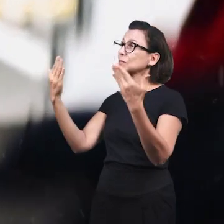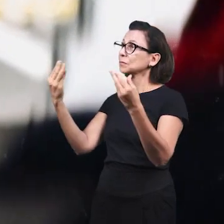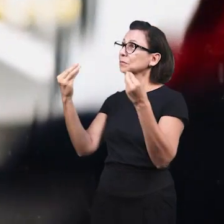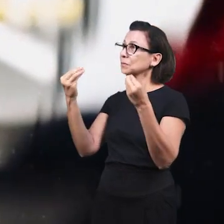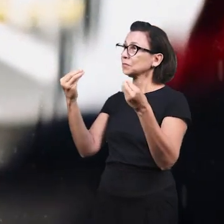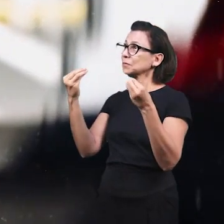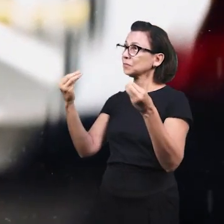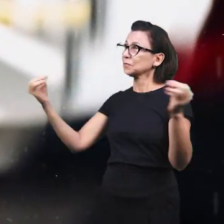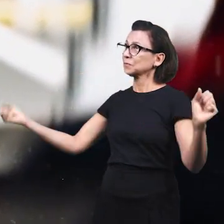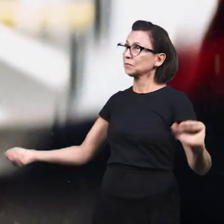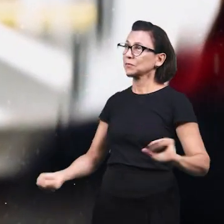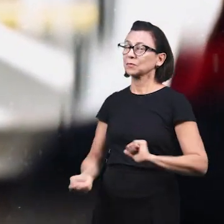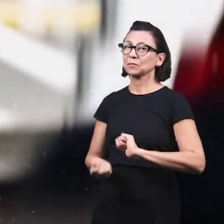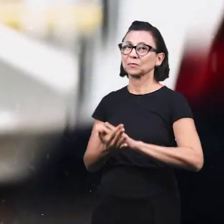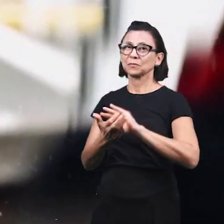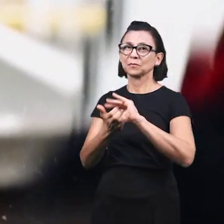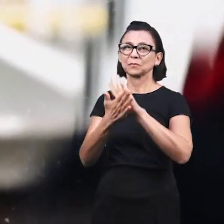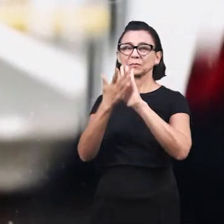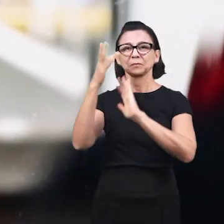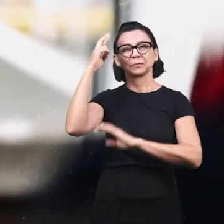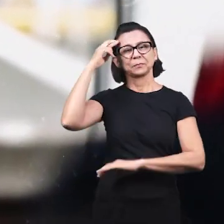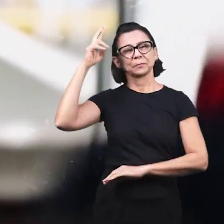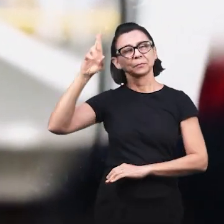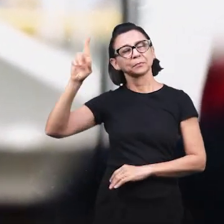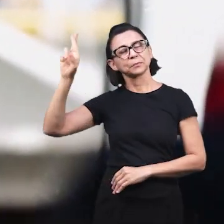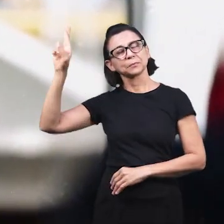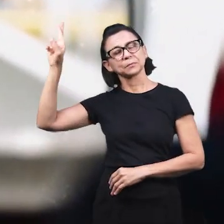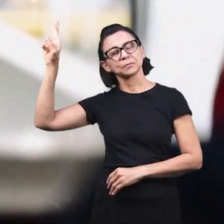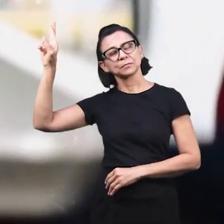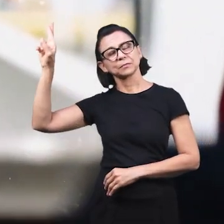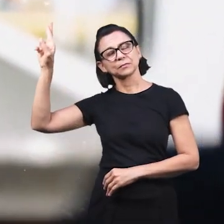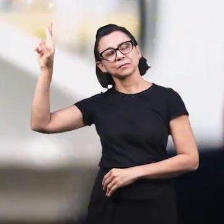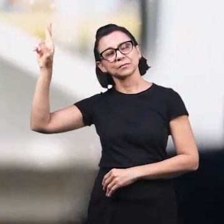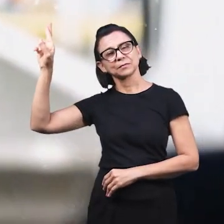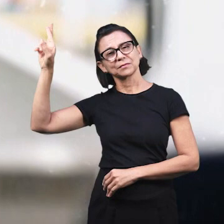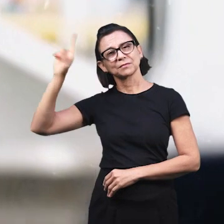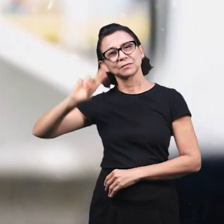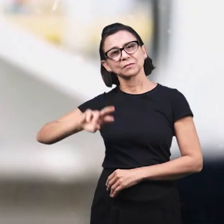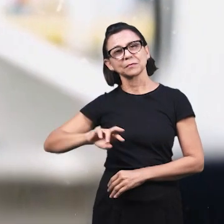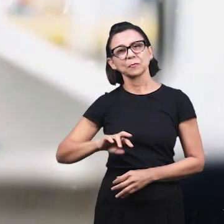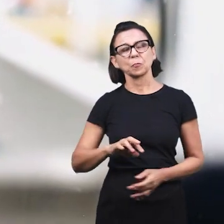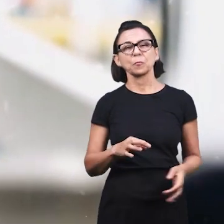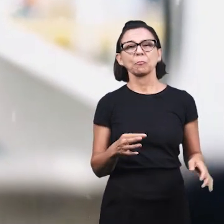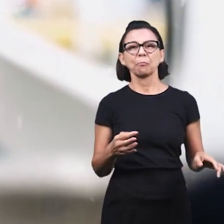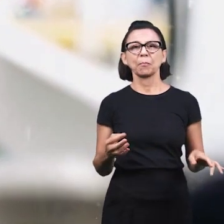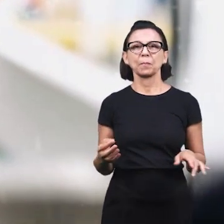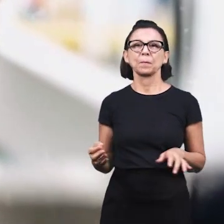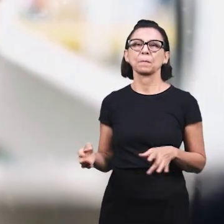Мы принадлежим Тебе, и мы собрались здесь, чтобы славить Тебя.